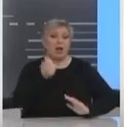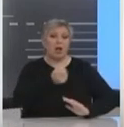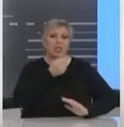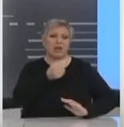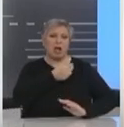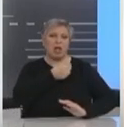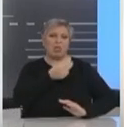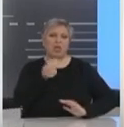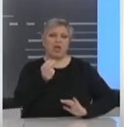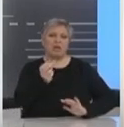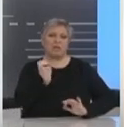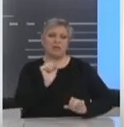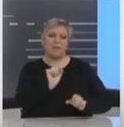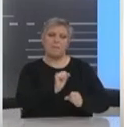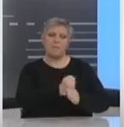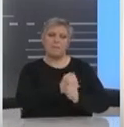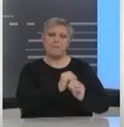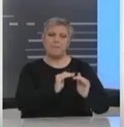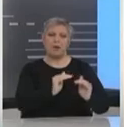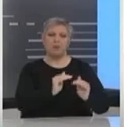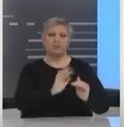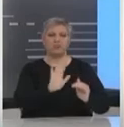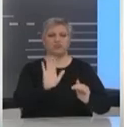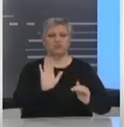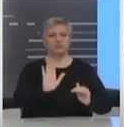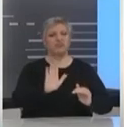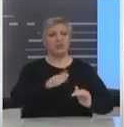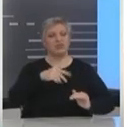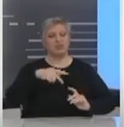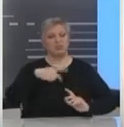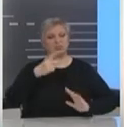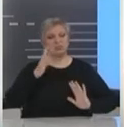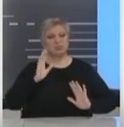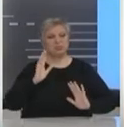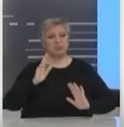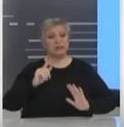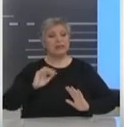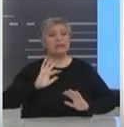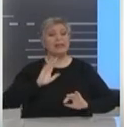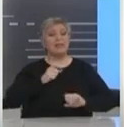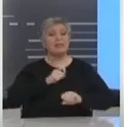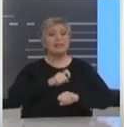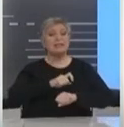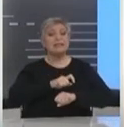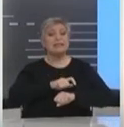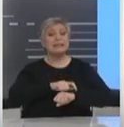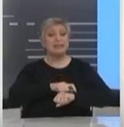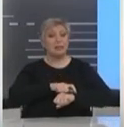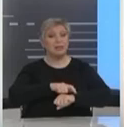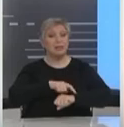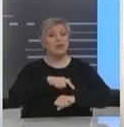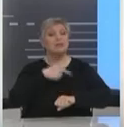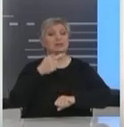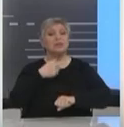ήταν ασυμβίβαστοι. Επένοντο οι Έλληνες στις αρχές του 20ου αιώνα, όταν έφευγε ο ίδιος ο γαμπρός